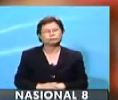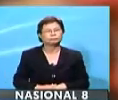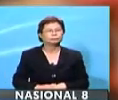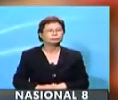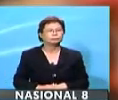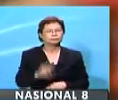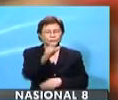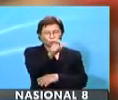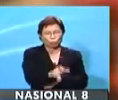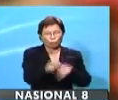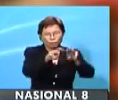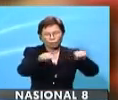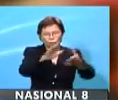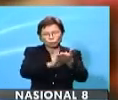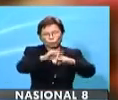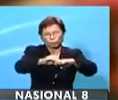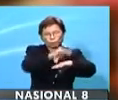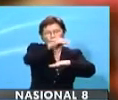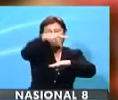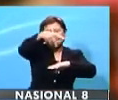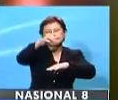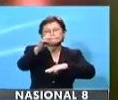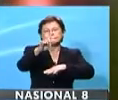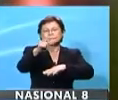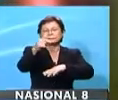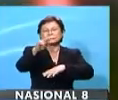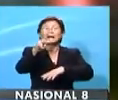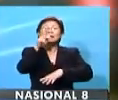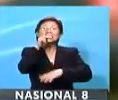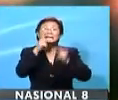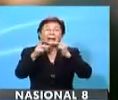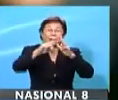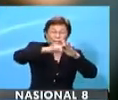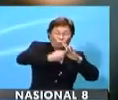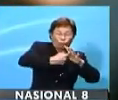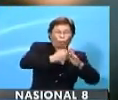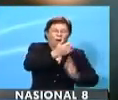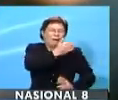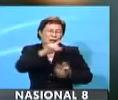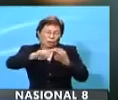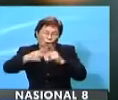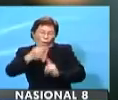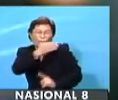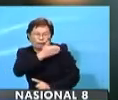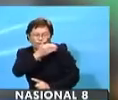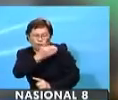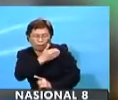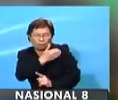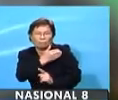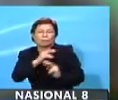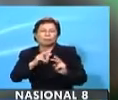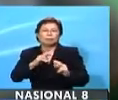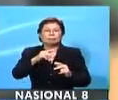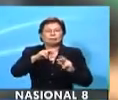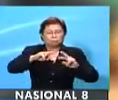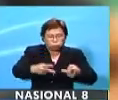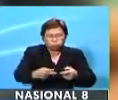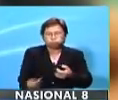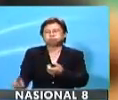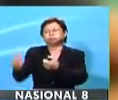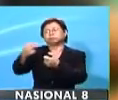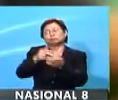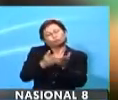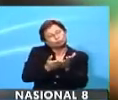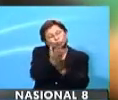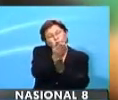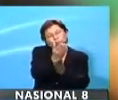Dalam pada itu, seorang pelajar sekolah menengah di Pendang, Kedah berkata, bermula ajakan rakan-rakan menyebabkan beliau terjerumus